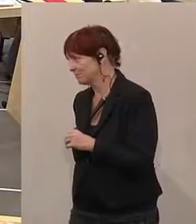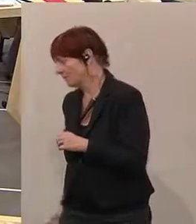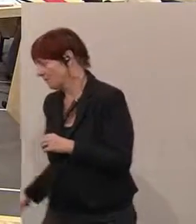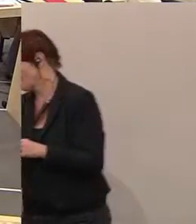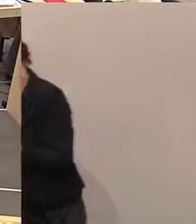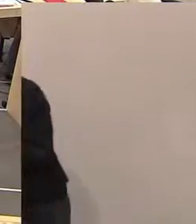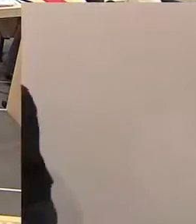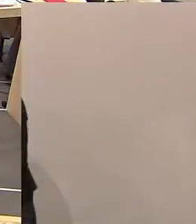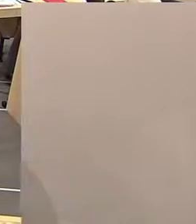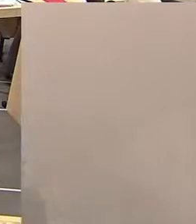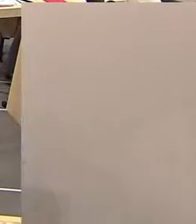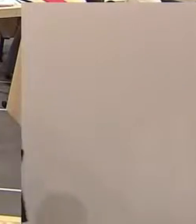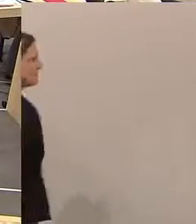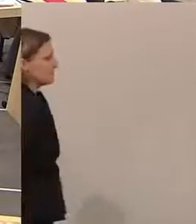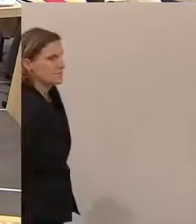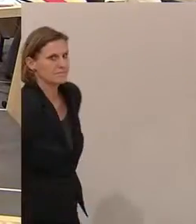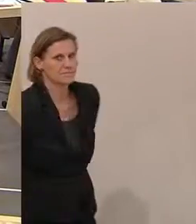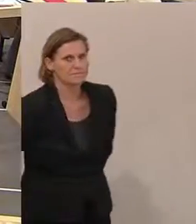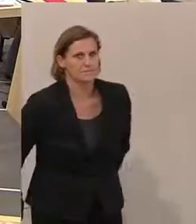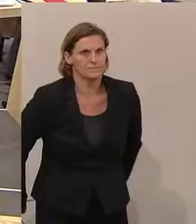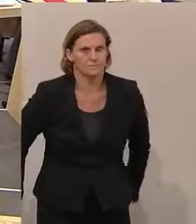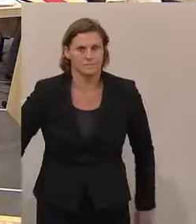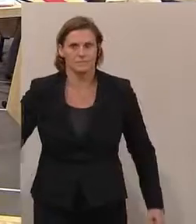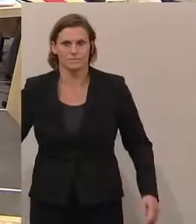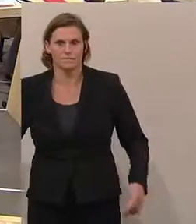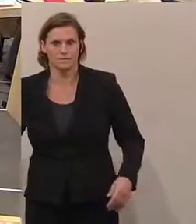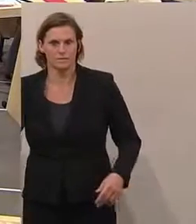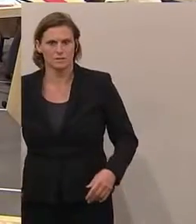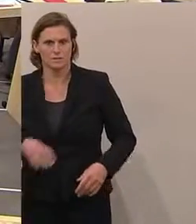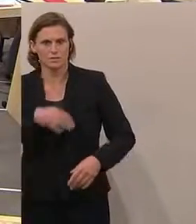sagt FPÖ-Klubobmann Johann Gudenus. Das alte System sei abgewählt worden.